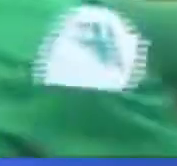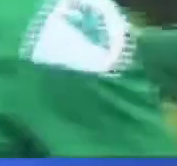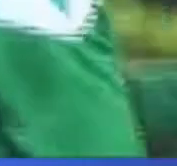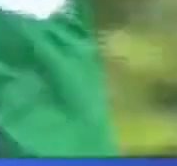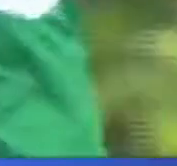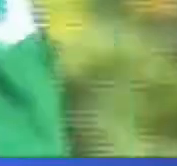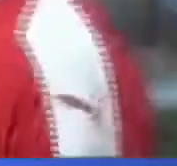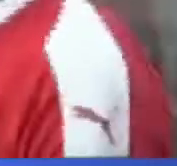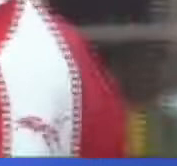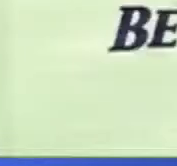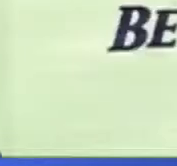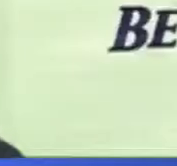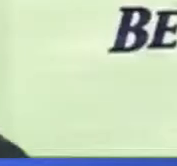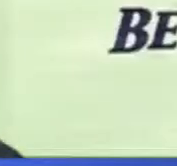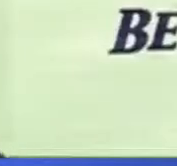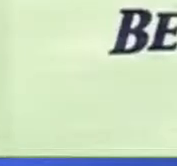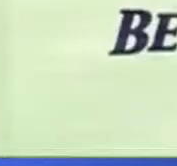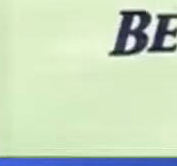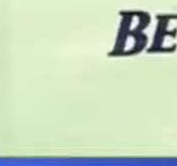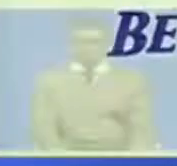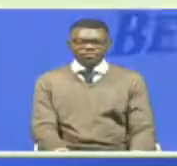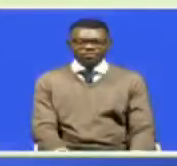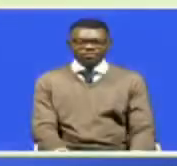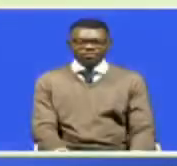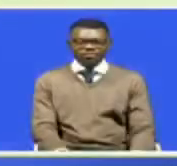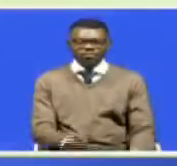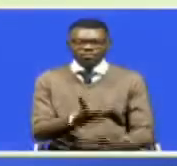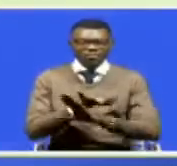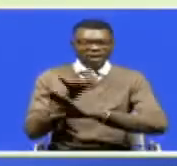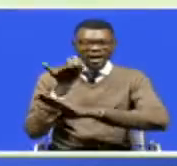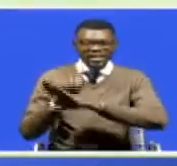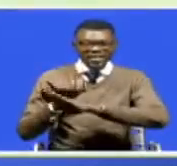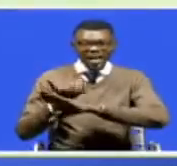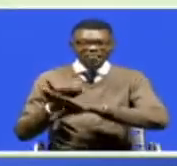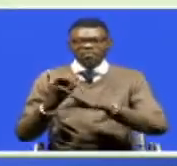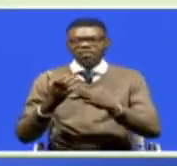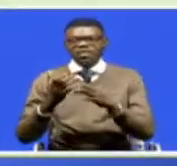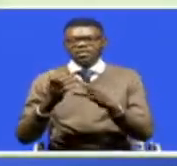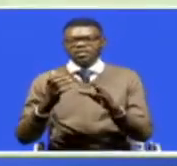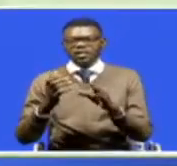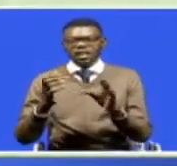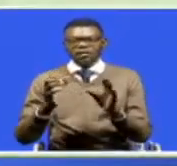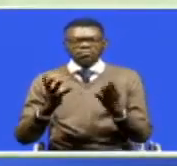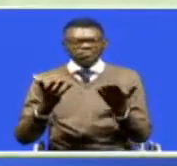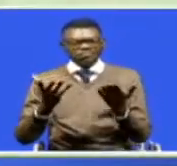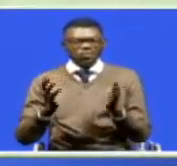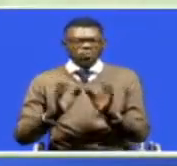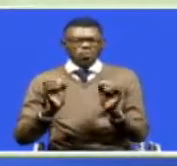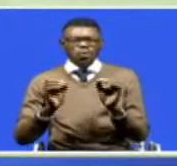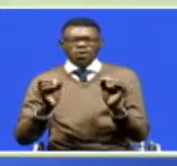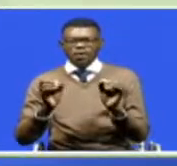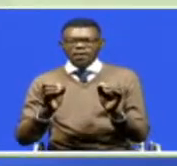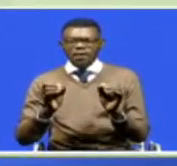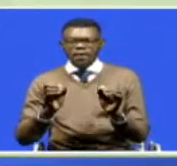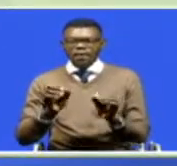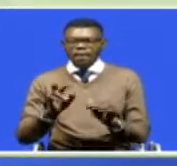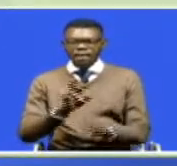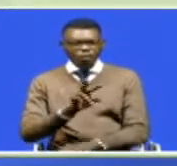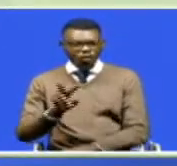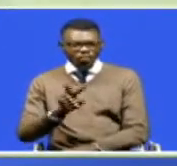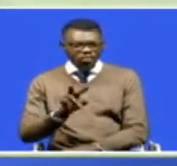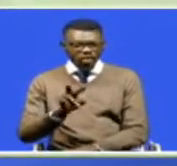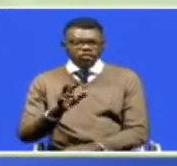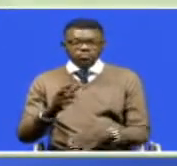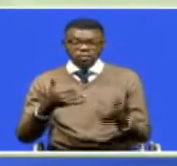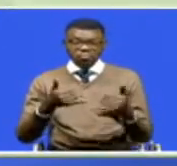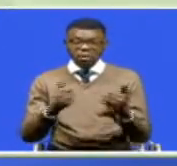Shambulizi moja baada ya nyingine. I think it was a tough game. The two teams they play good football,